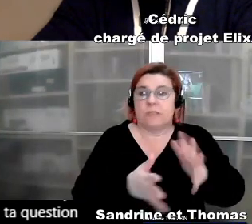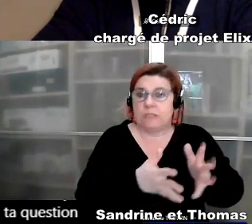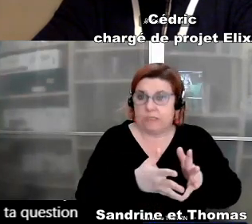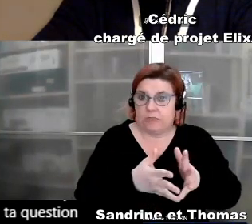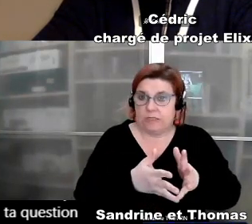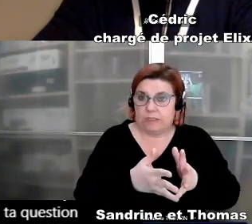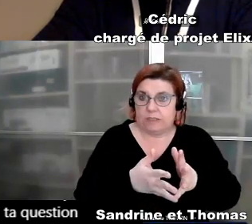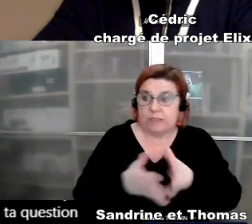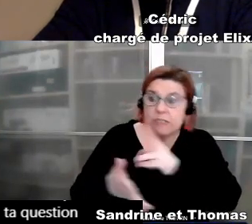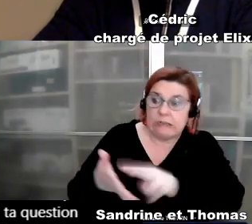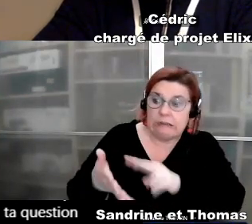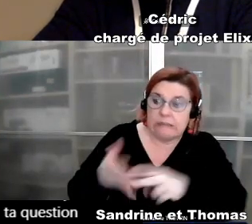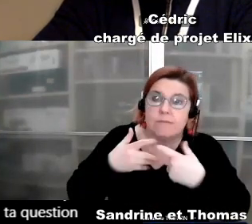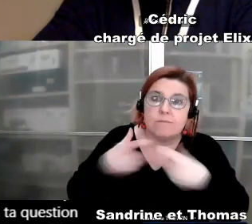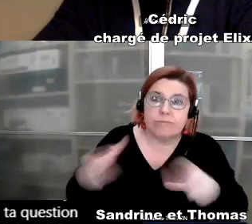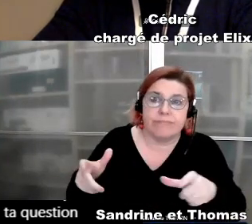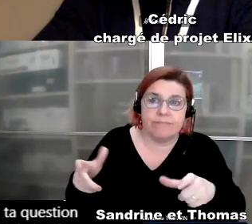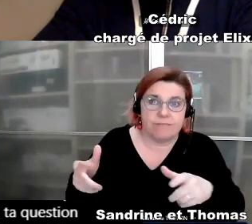lecture sous toutes ses formes,